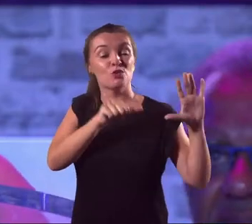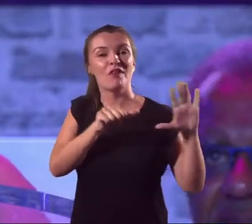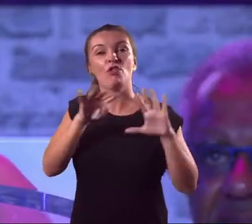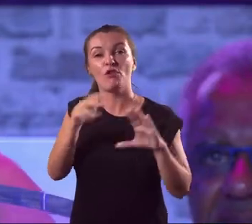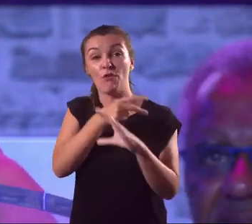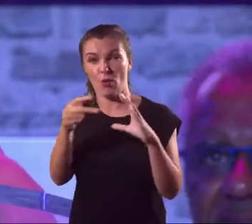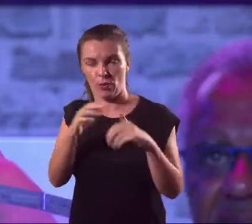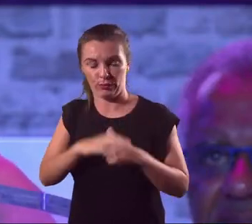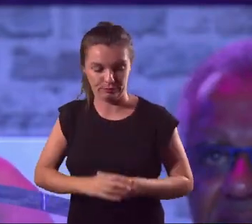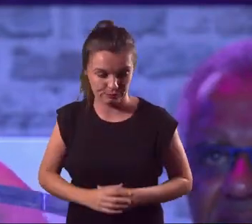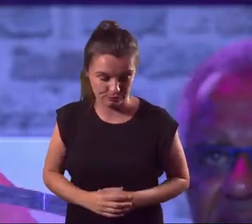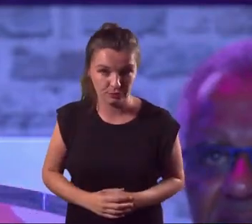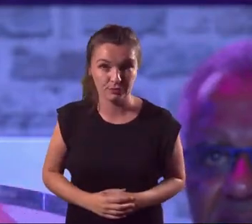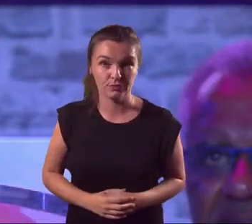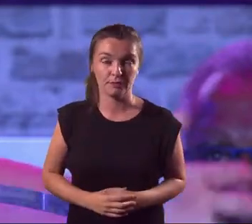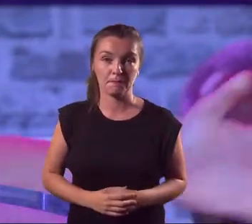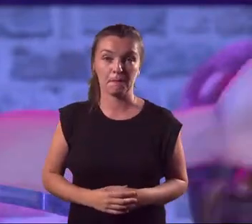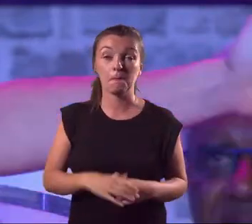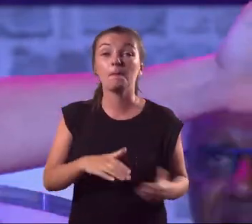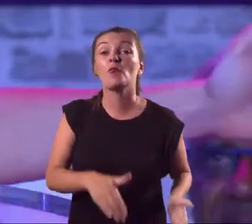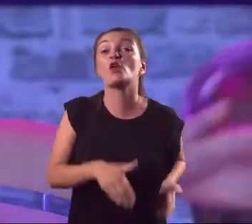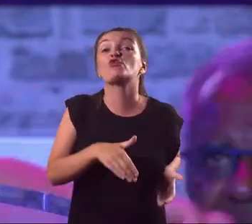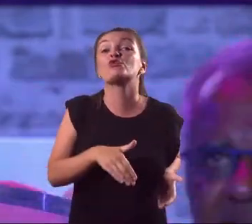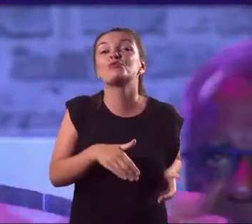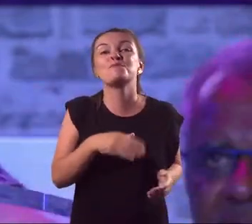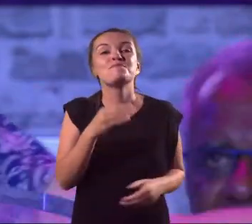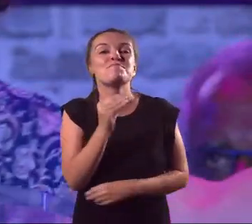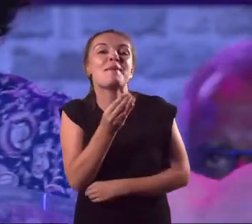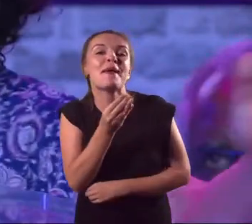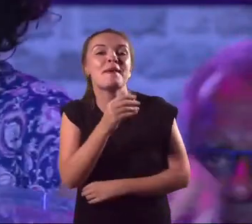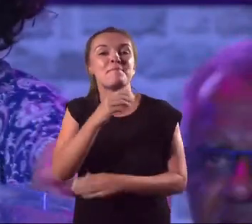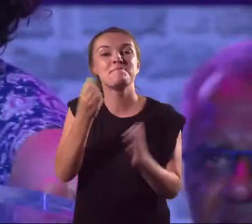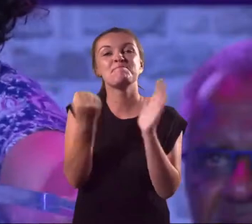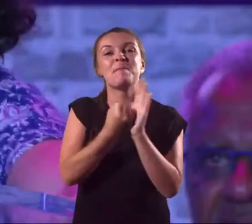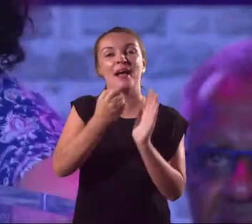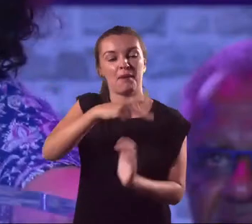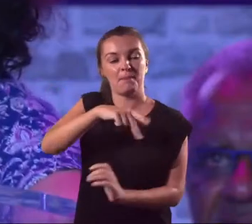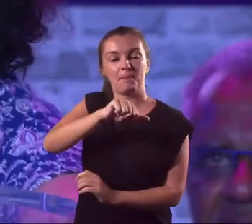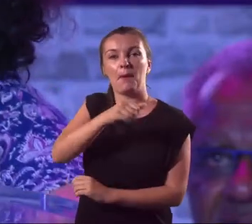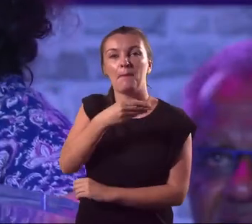avons payé notre paquet de couches baby Pampers